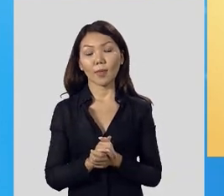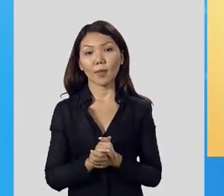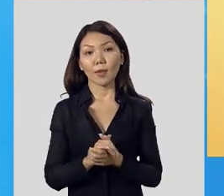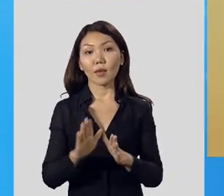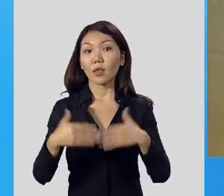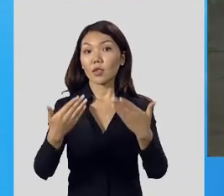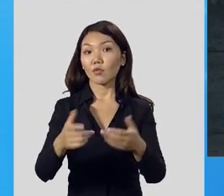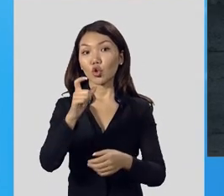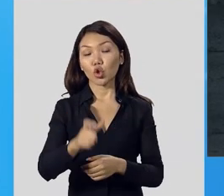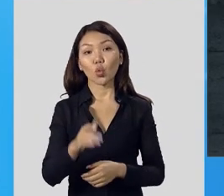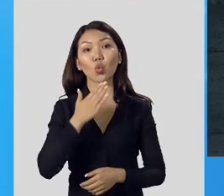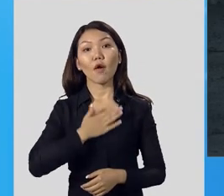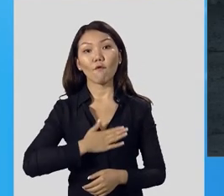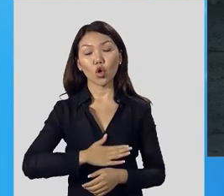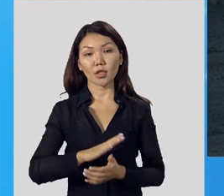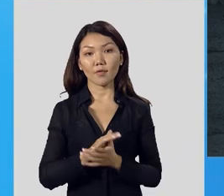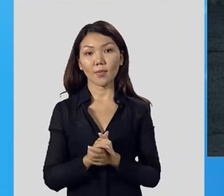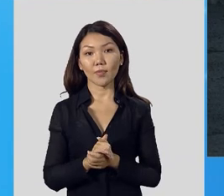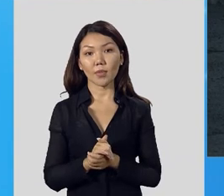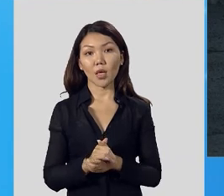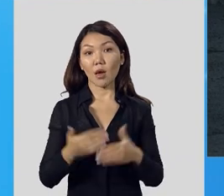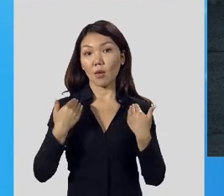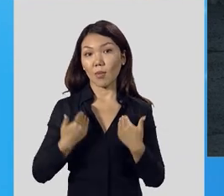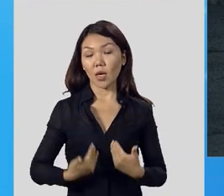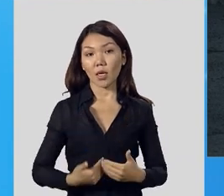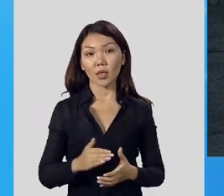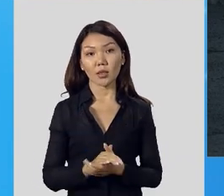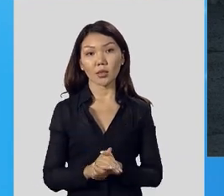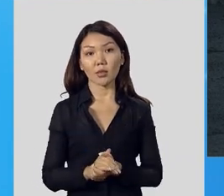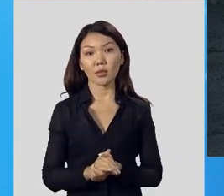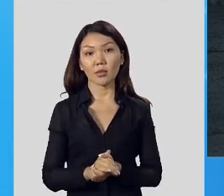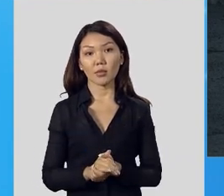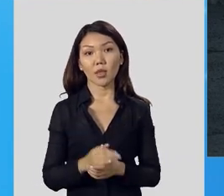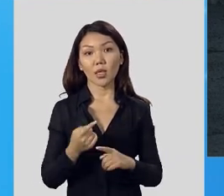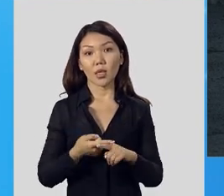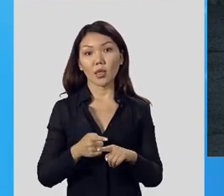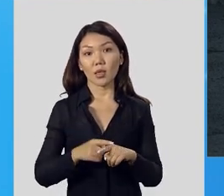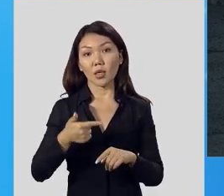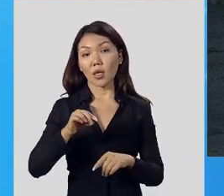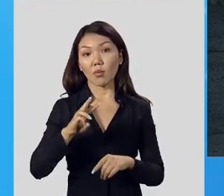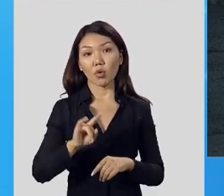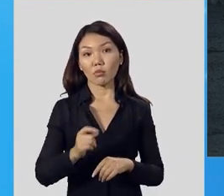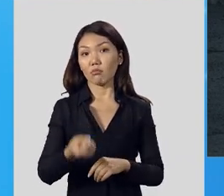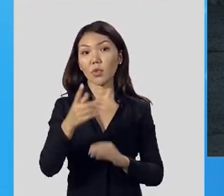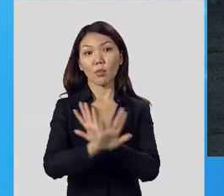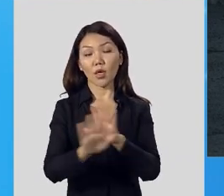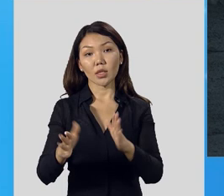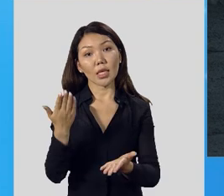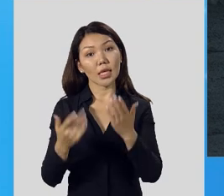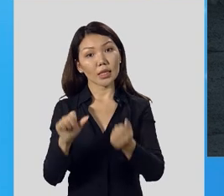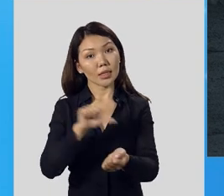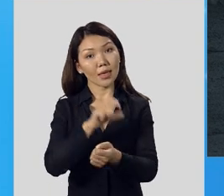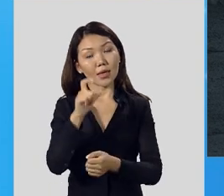удовольствие. При этом организм перестает вырабатывать эти гормоны. И если наркоман не